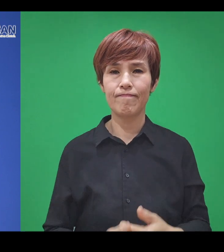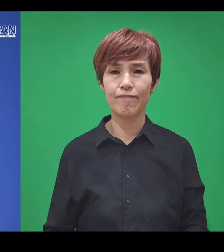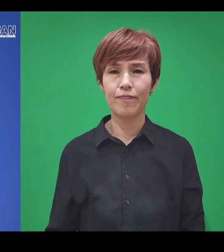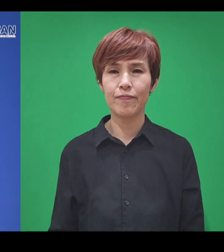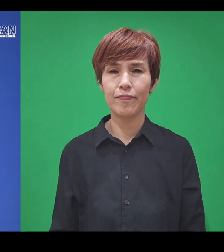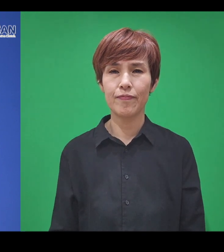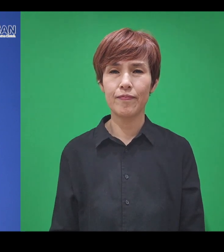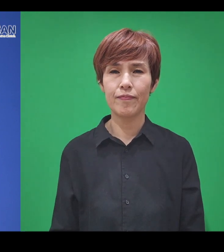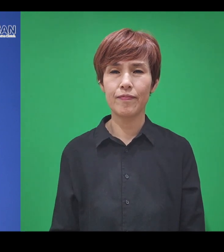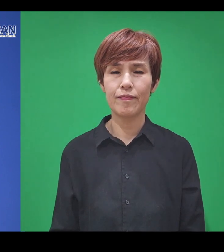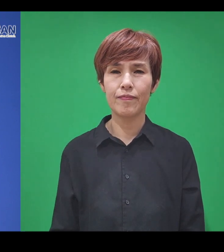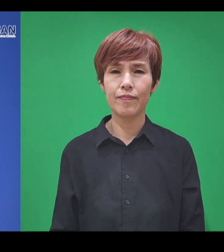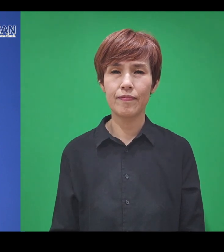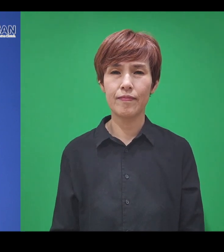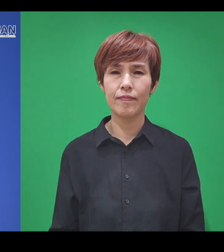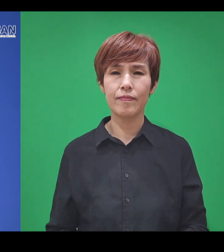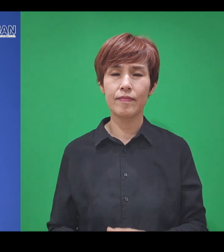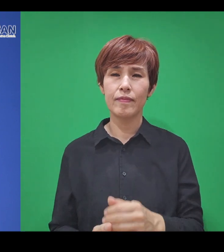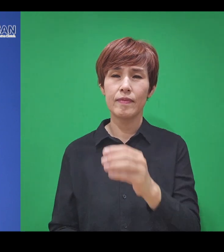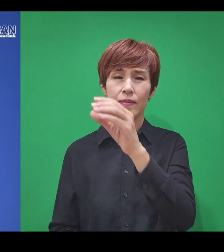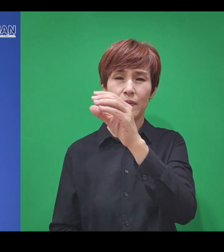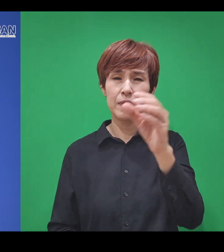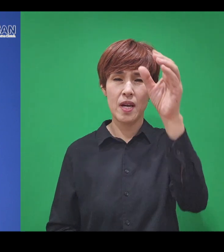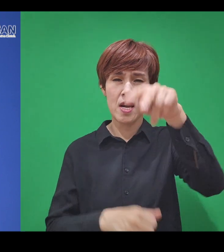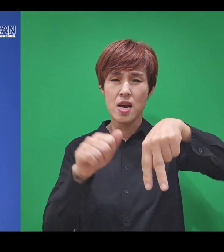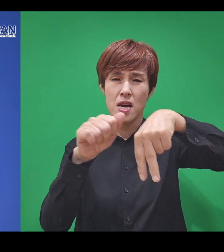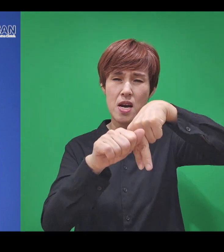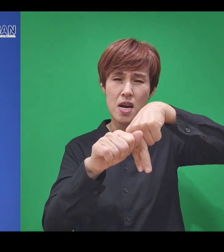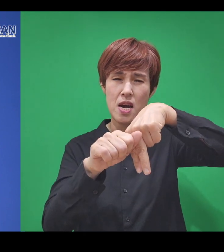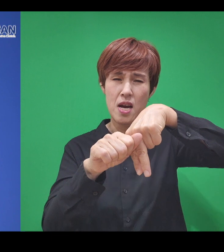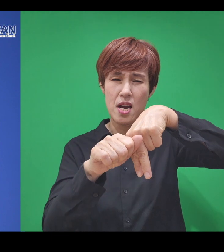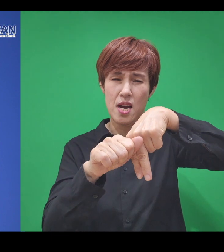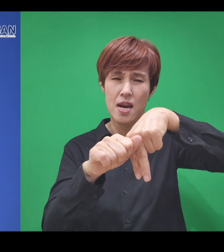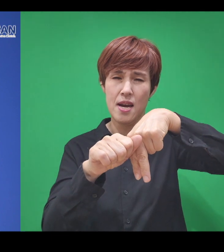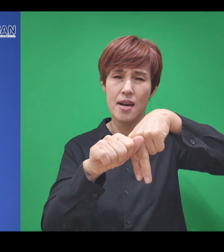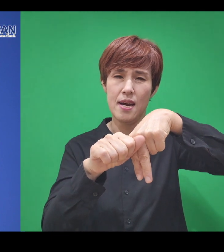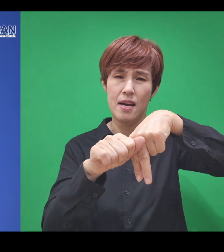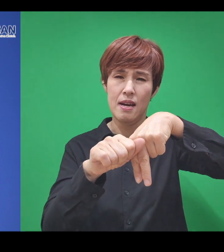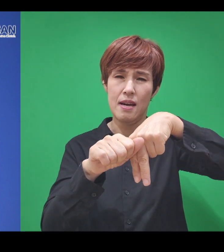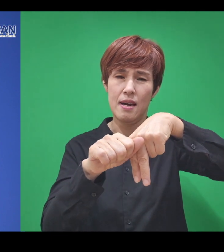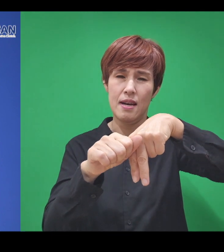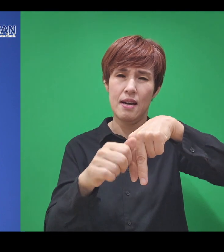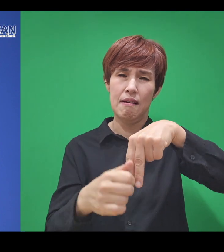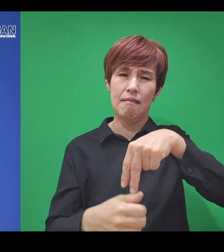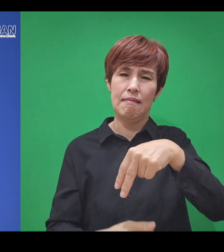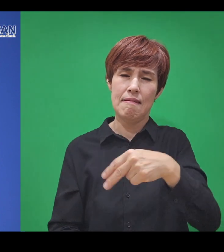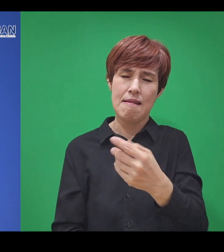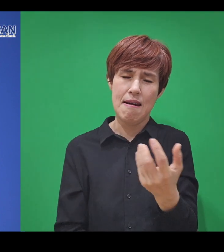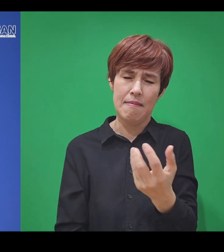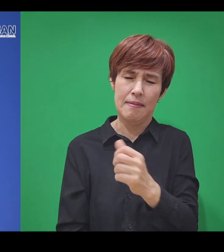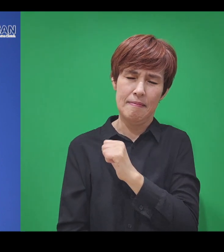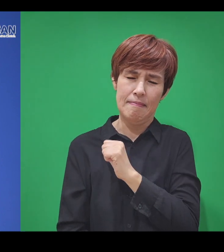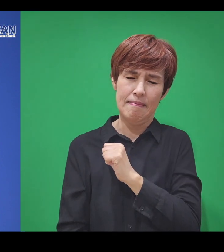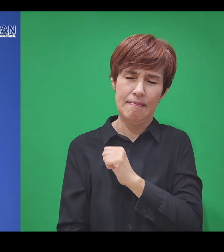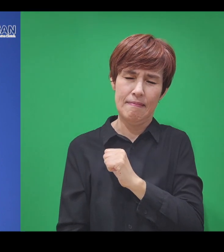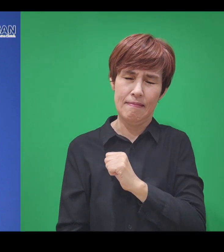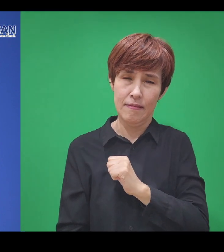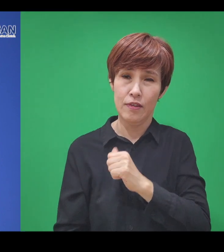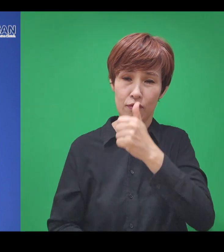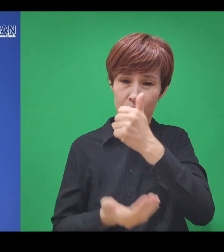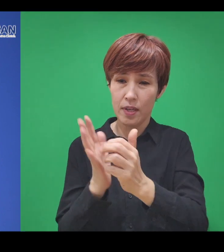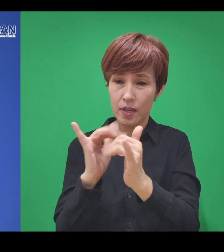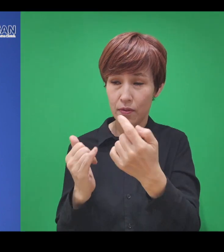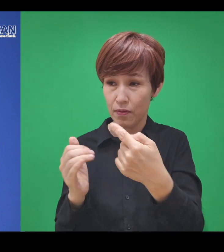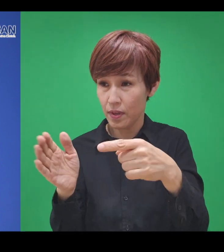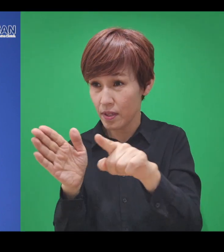그 일을 위해 십자가를 참으셨습니다. 그 일을 위해 하나님은 이 죄인들을 위해